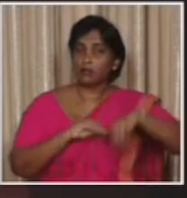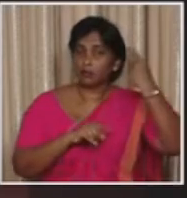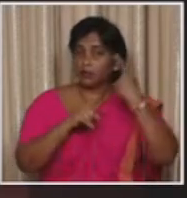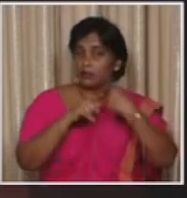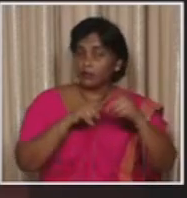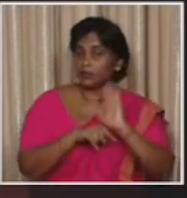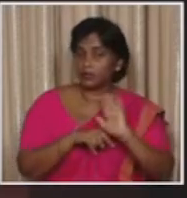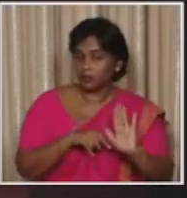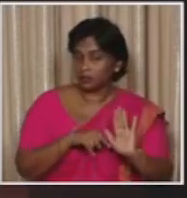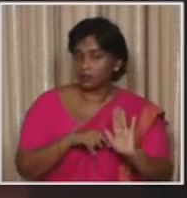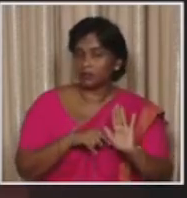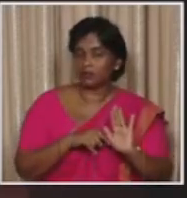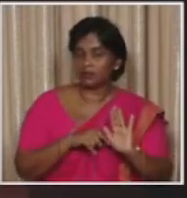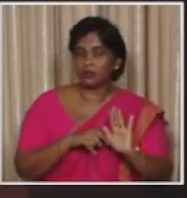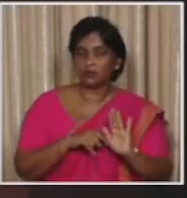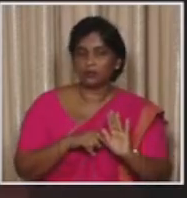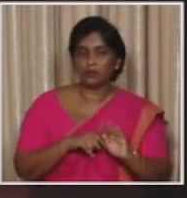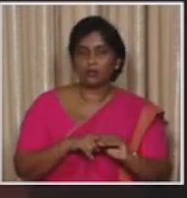නෙමෙයි,